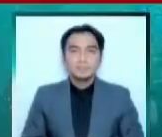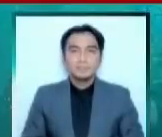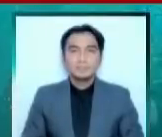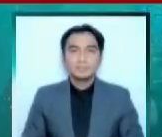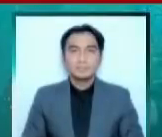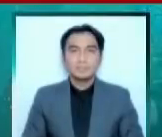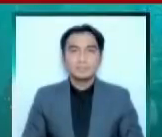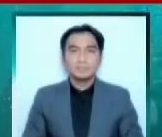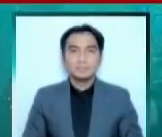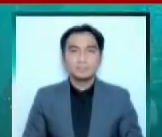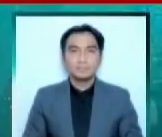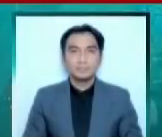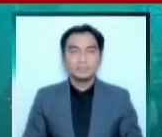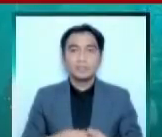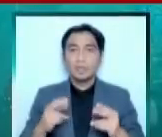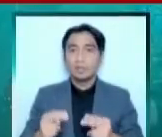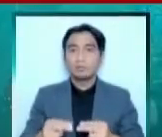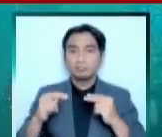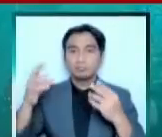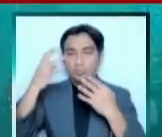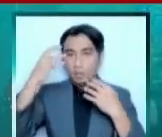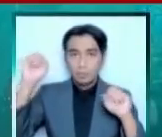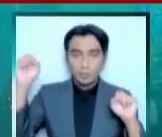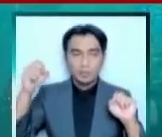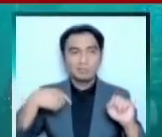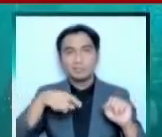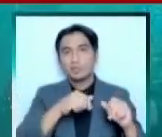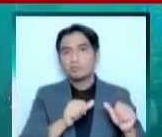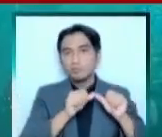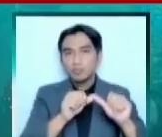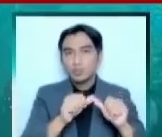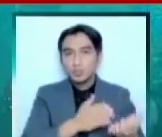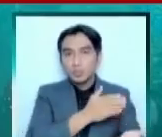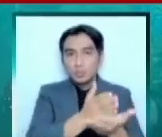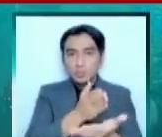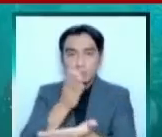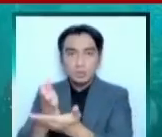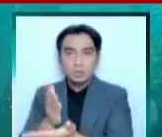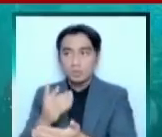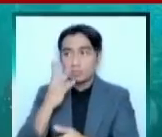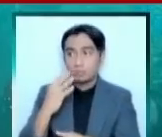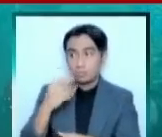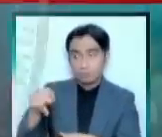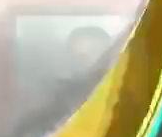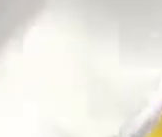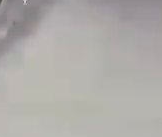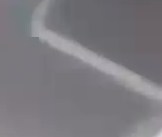Patuloy ang pag-iikot at pagbibigay ng tulong ng ilang presidential aspirants sa mga sinalanta ng Bagyong Odette. Narito ang report.